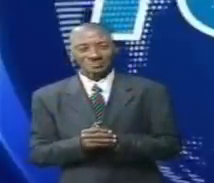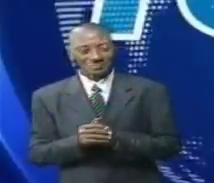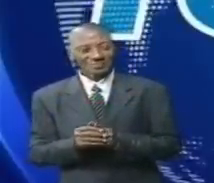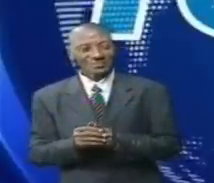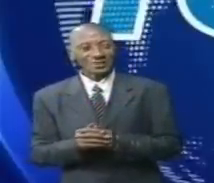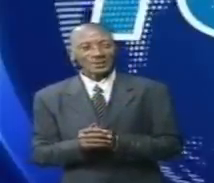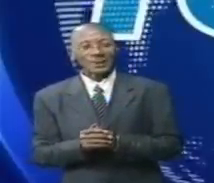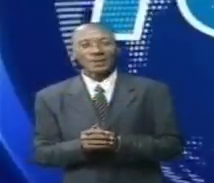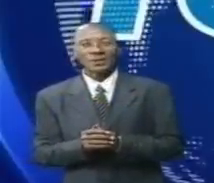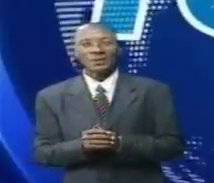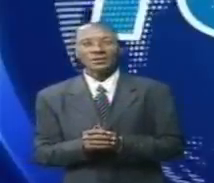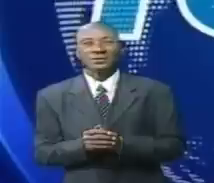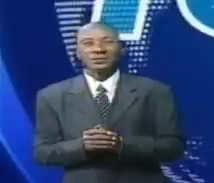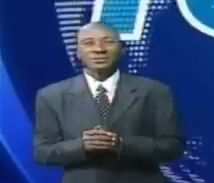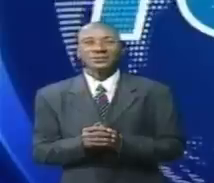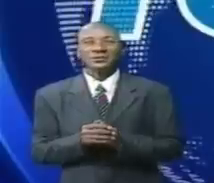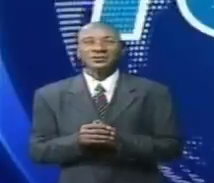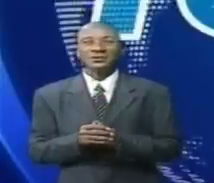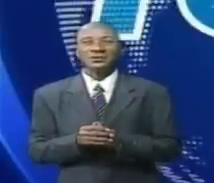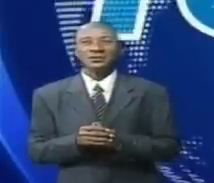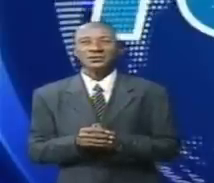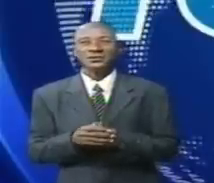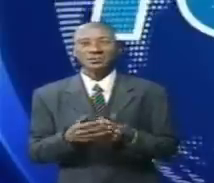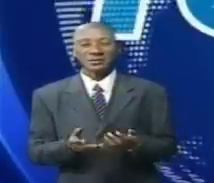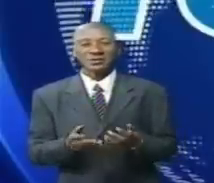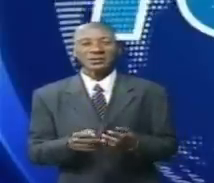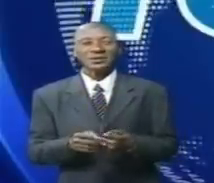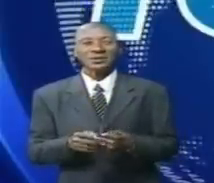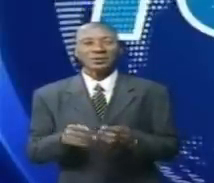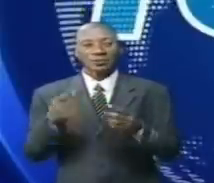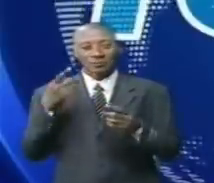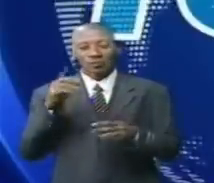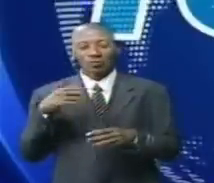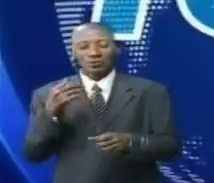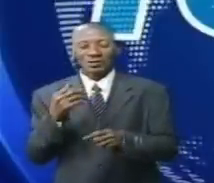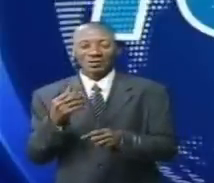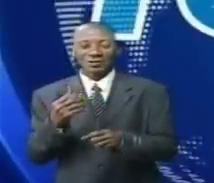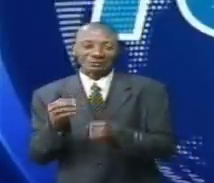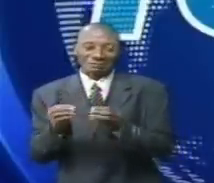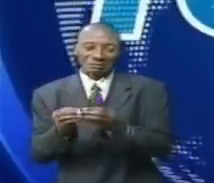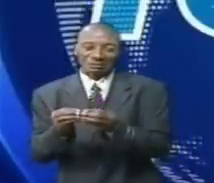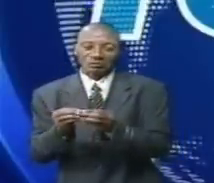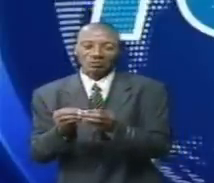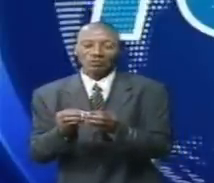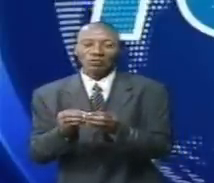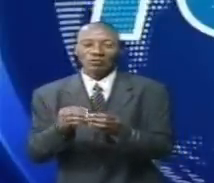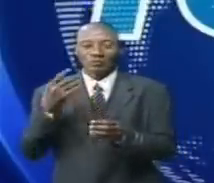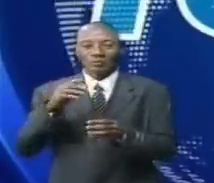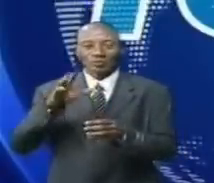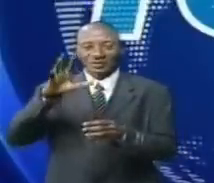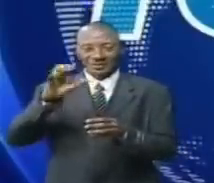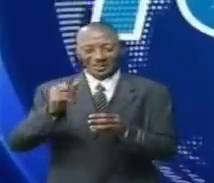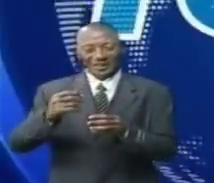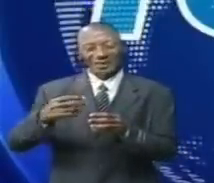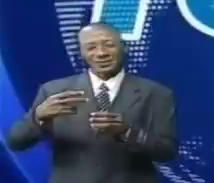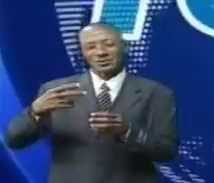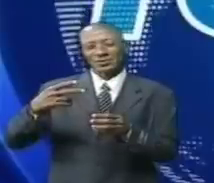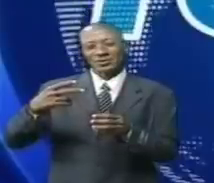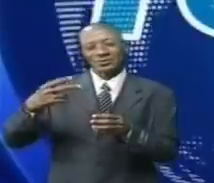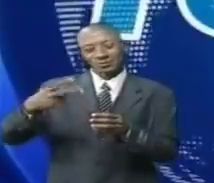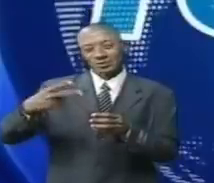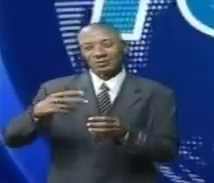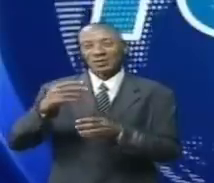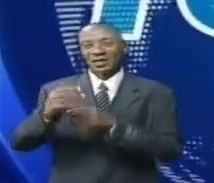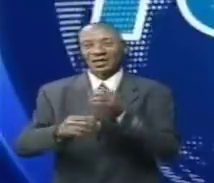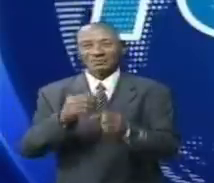également dans ce journal. En nouvelle, lancement des travaux de la 51e assemblée plénière du forum parlementaire de la communauté